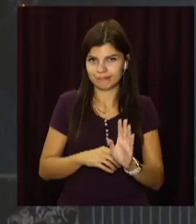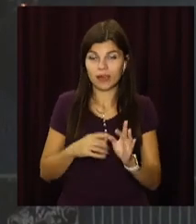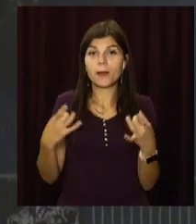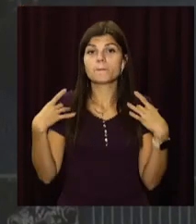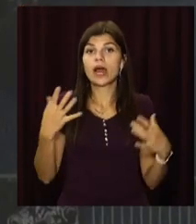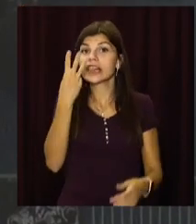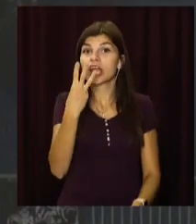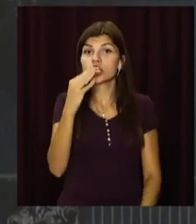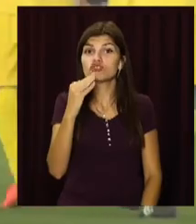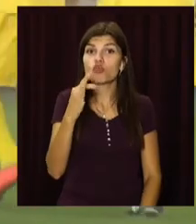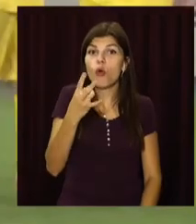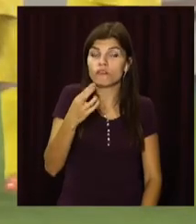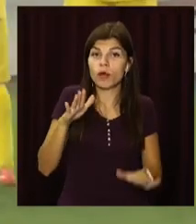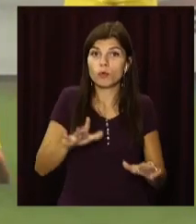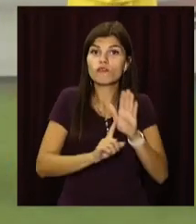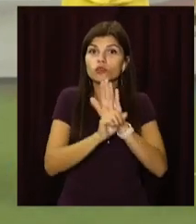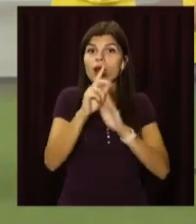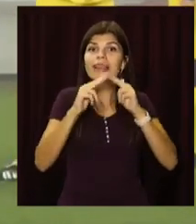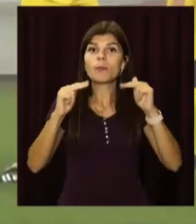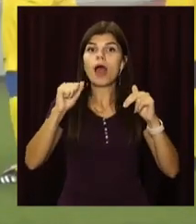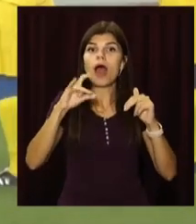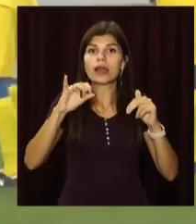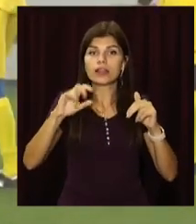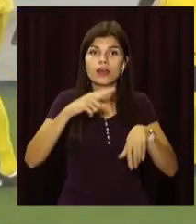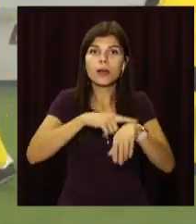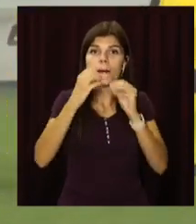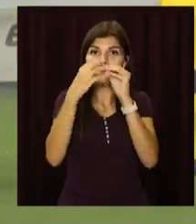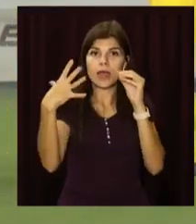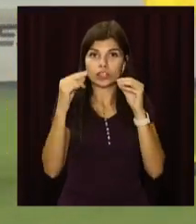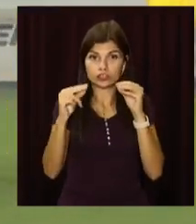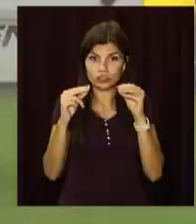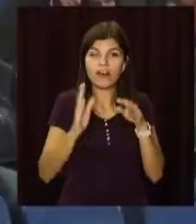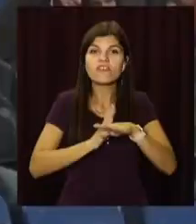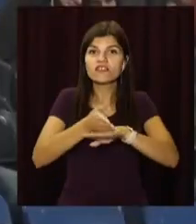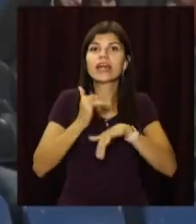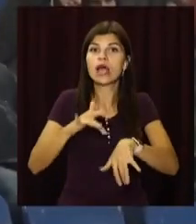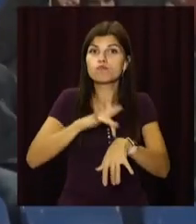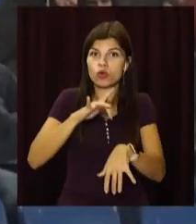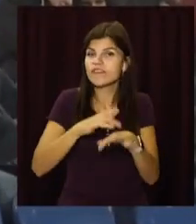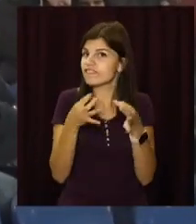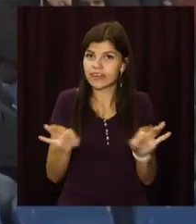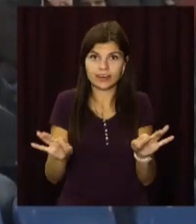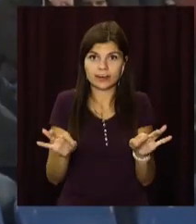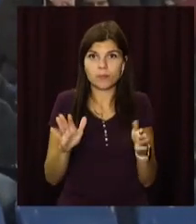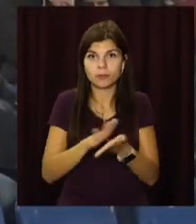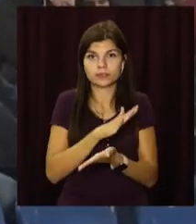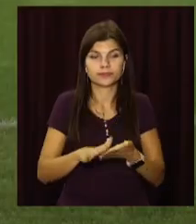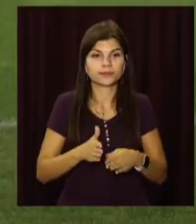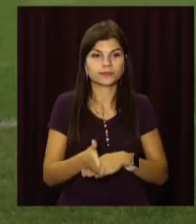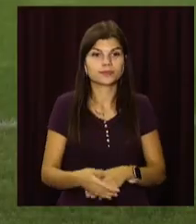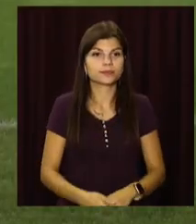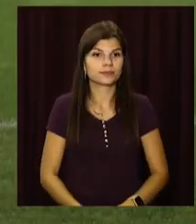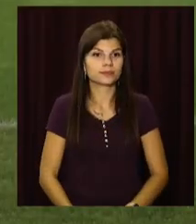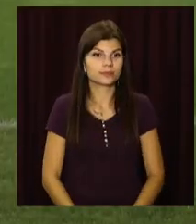відбудеться 3 жовтня. Він почнеться на Дніпро-арені о 15-й годині. Вхід для вболівальників вільний. В'ячеслав Куліш,